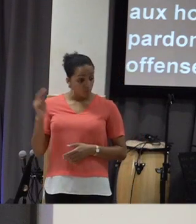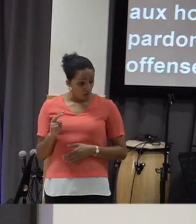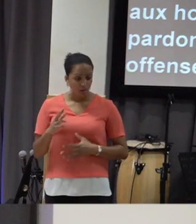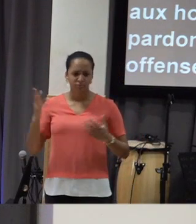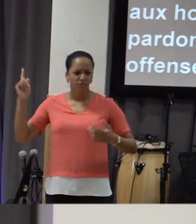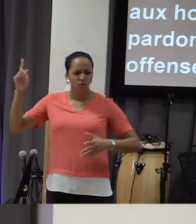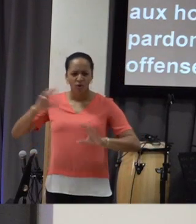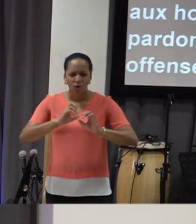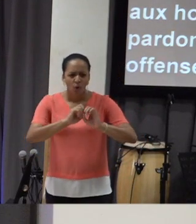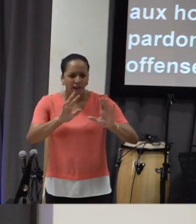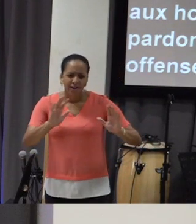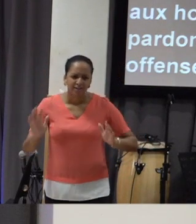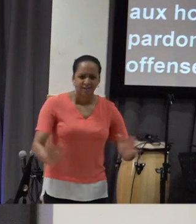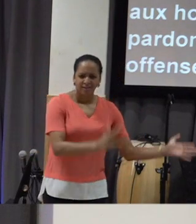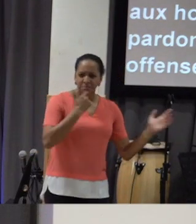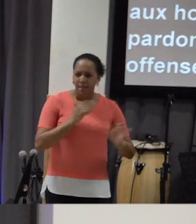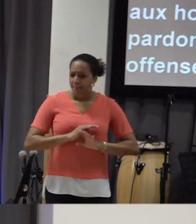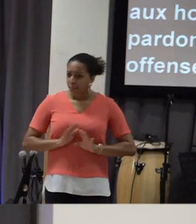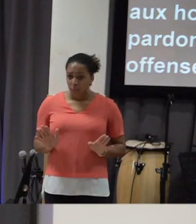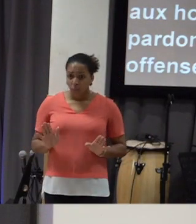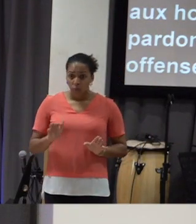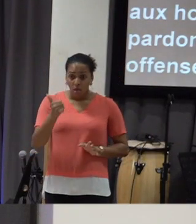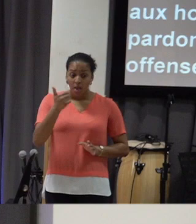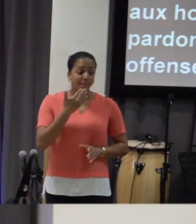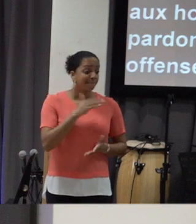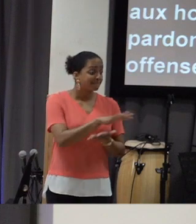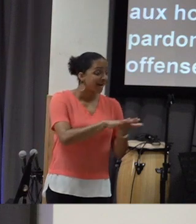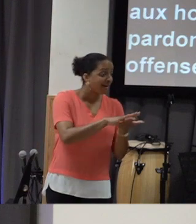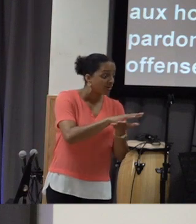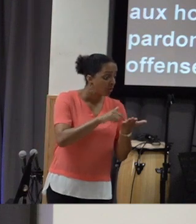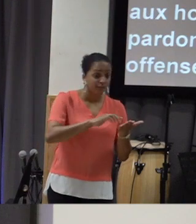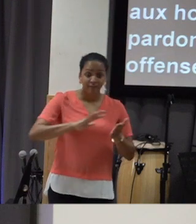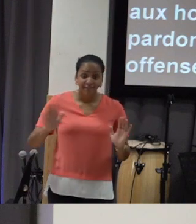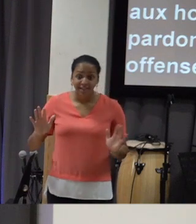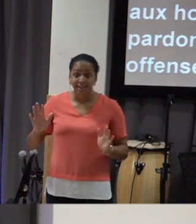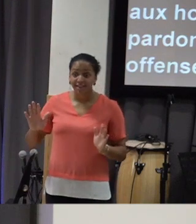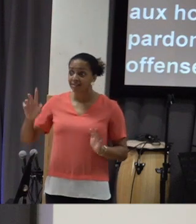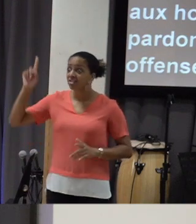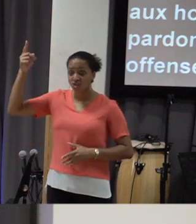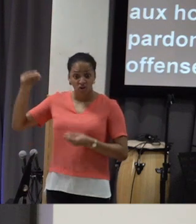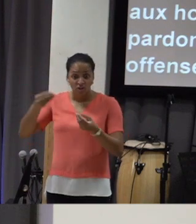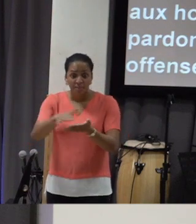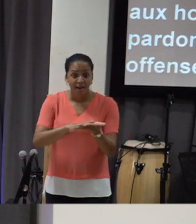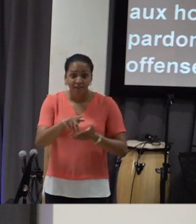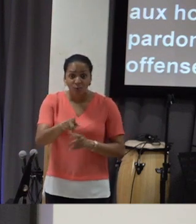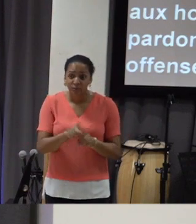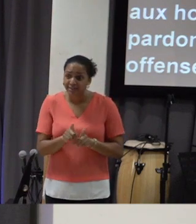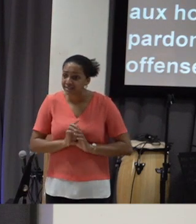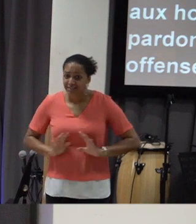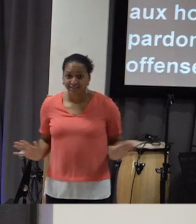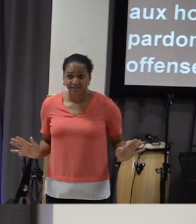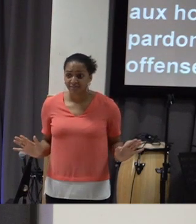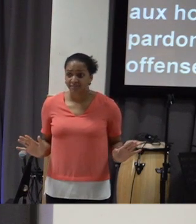terminé. Ne reviens plus dessus. C'est terminé. Tu passes à autre chose. Si Dieu te pardonne, tu es pardonné. Parfois, donc, Dieu